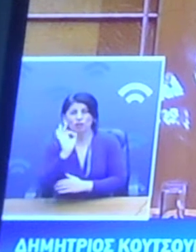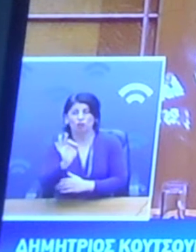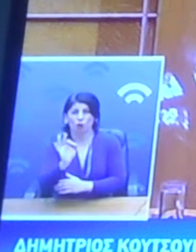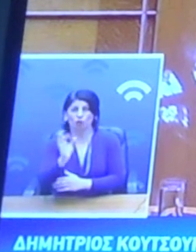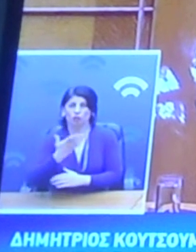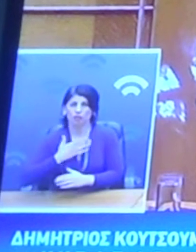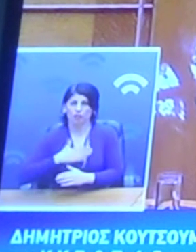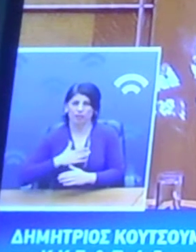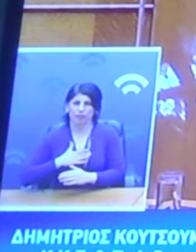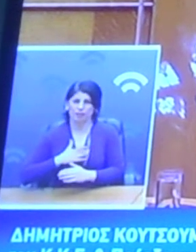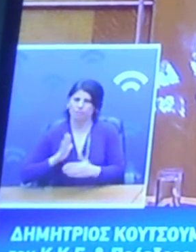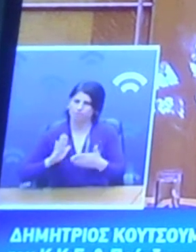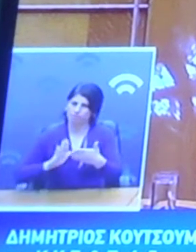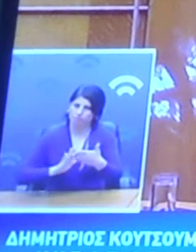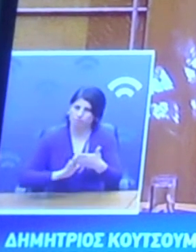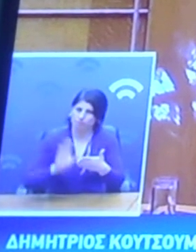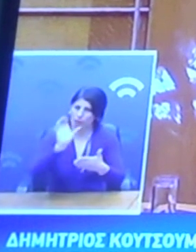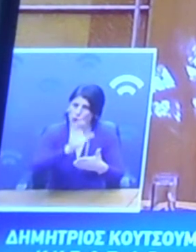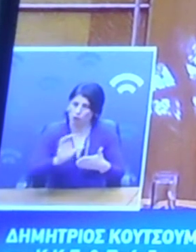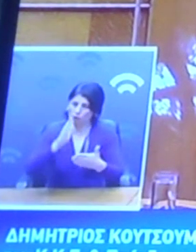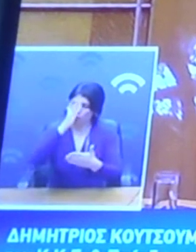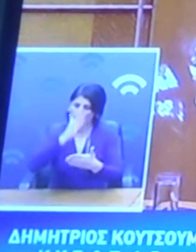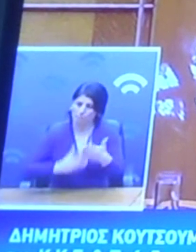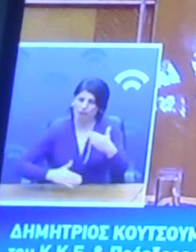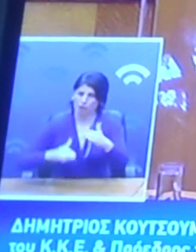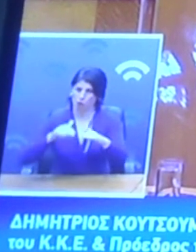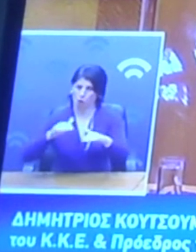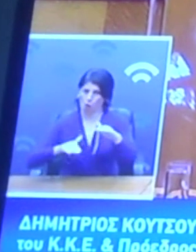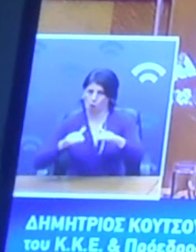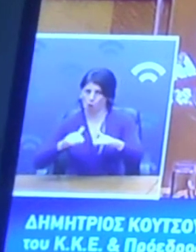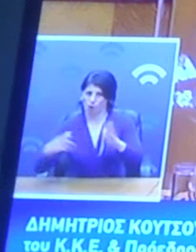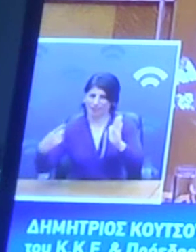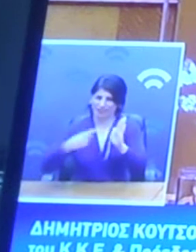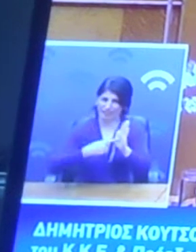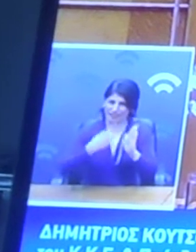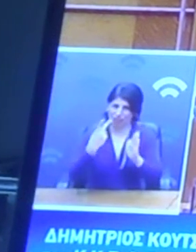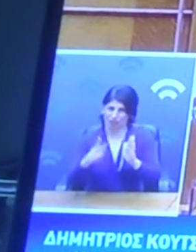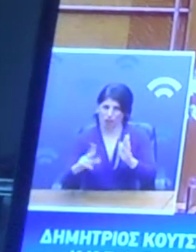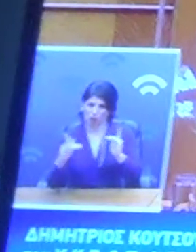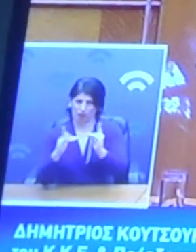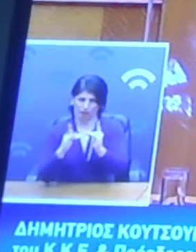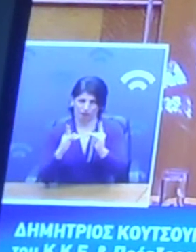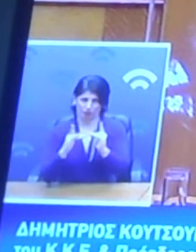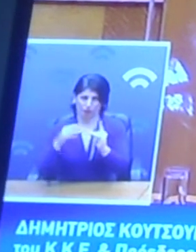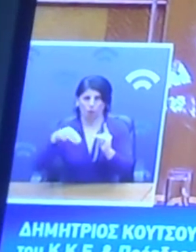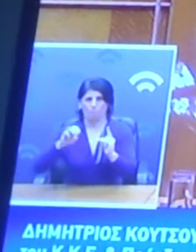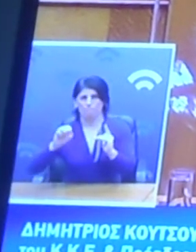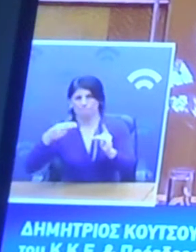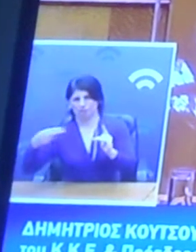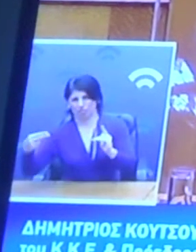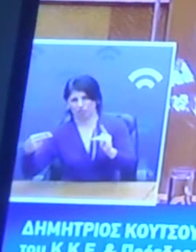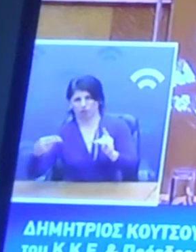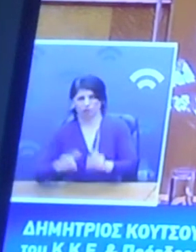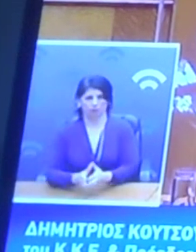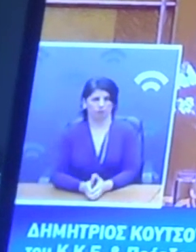να προσεγγίσετε τον ευρωπαϊκό μέσο όρο των 1.200 κρεβατιών ΜΕΘ. Αυτός